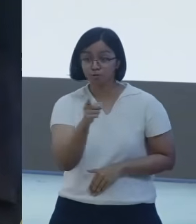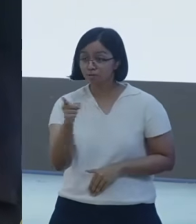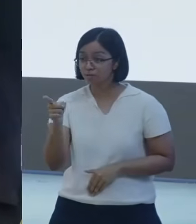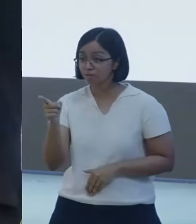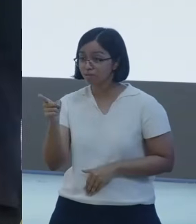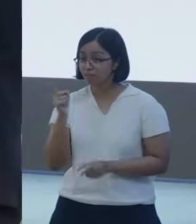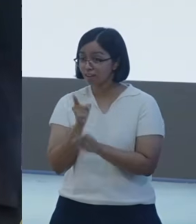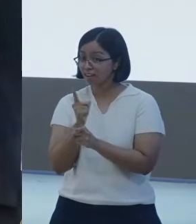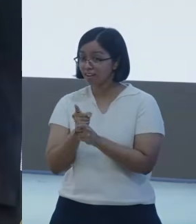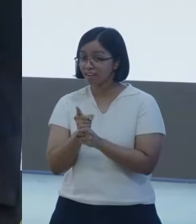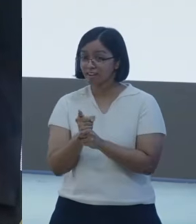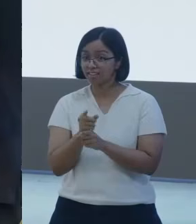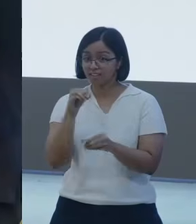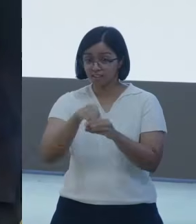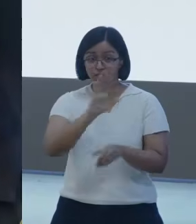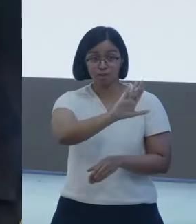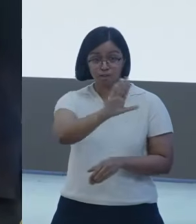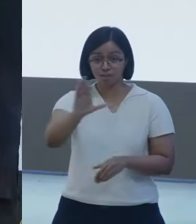buhay.